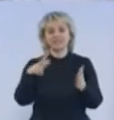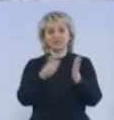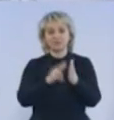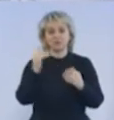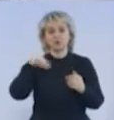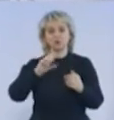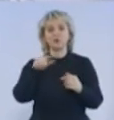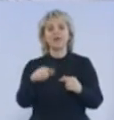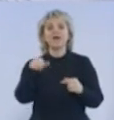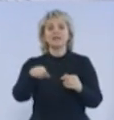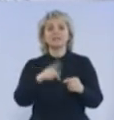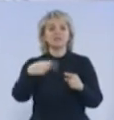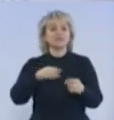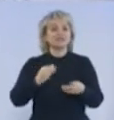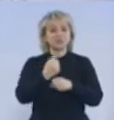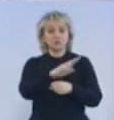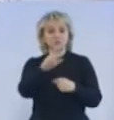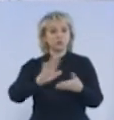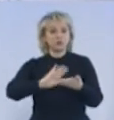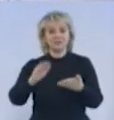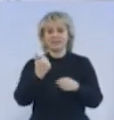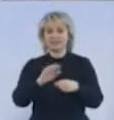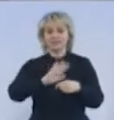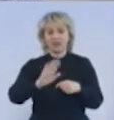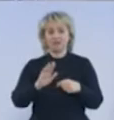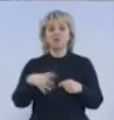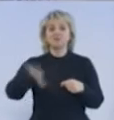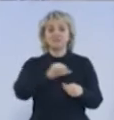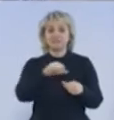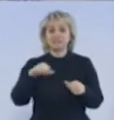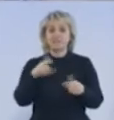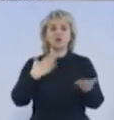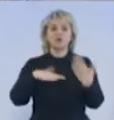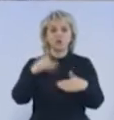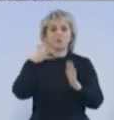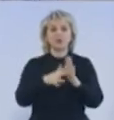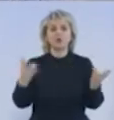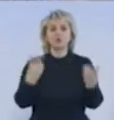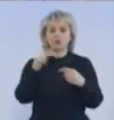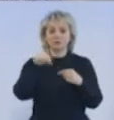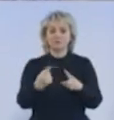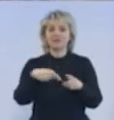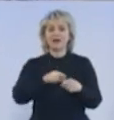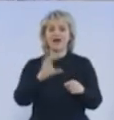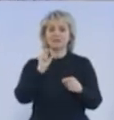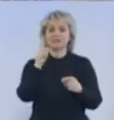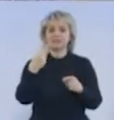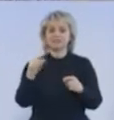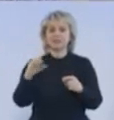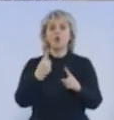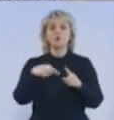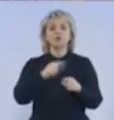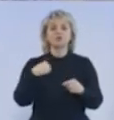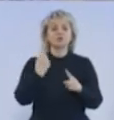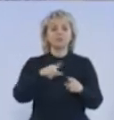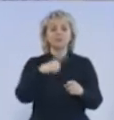28 тонн. Причем из-под палки собирать бумагу детей никто не заставлял. Все с радостью, все понимают надобность этой акции, потому что